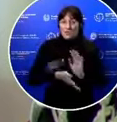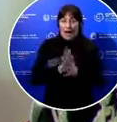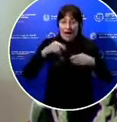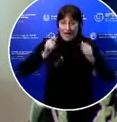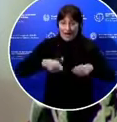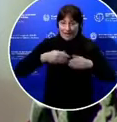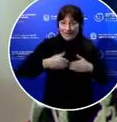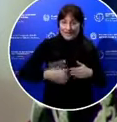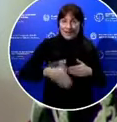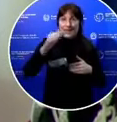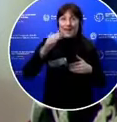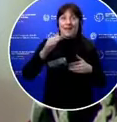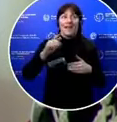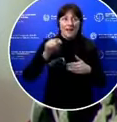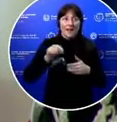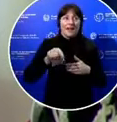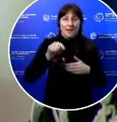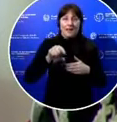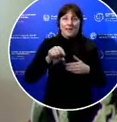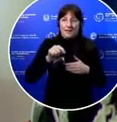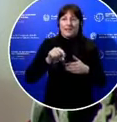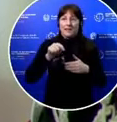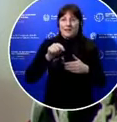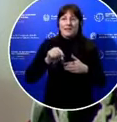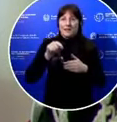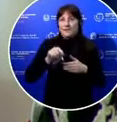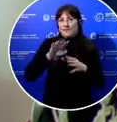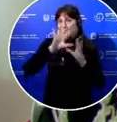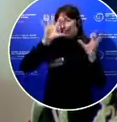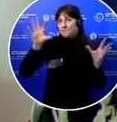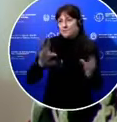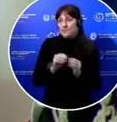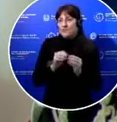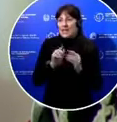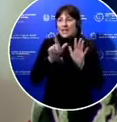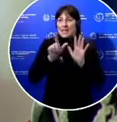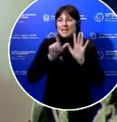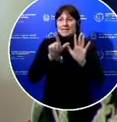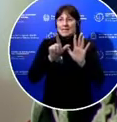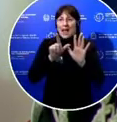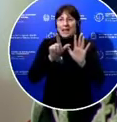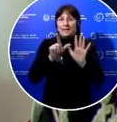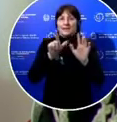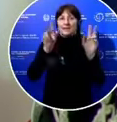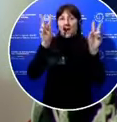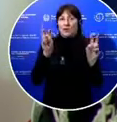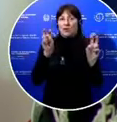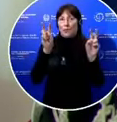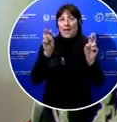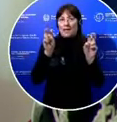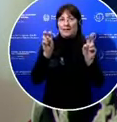multiforme, approfondito, sintetizzato in 7 instant book, documenti che peraltro